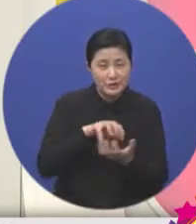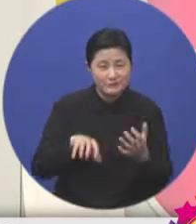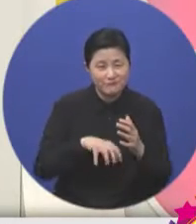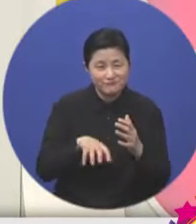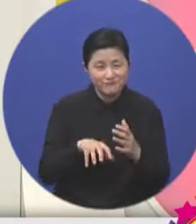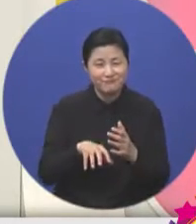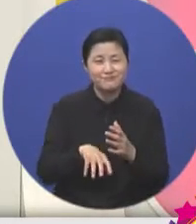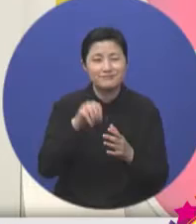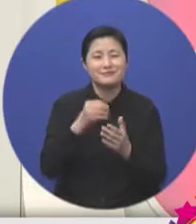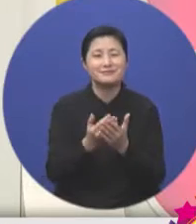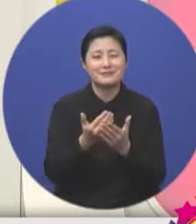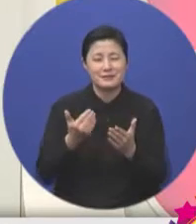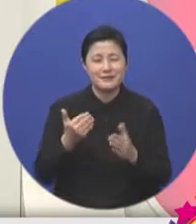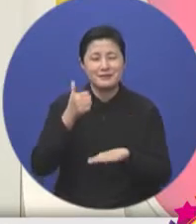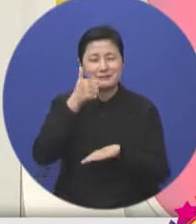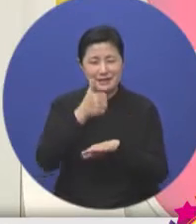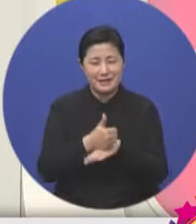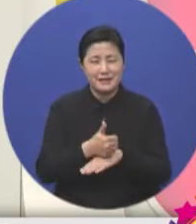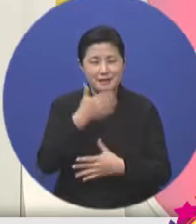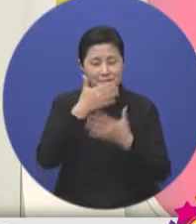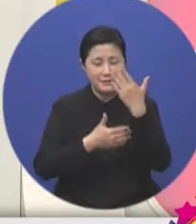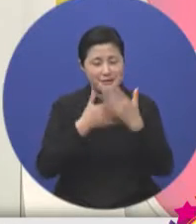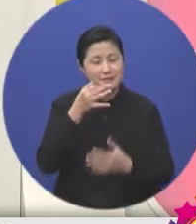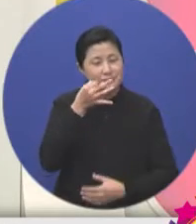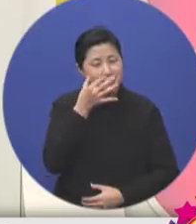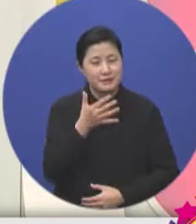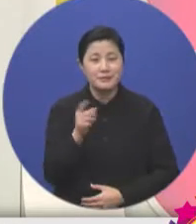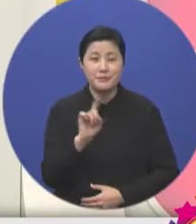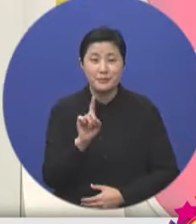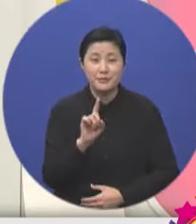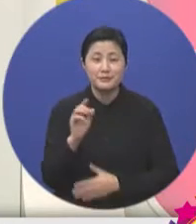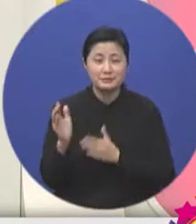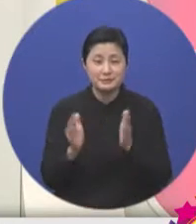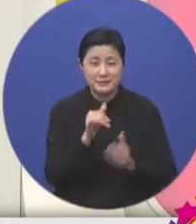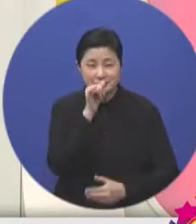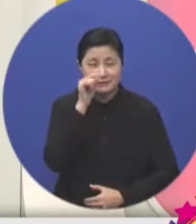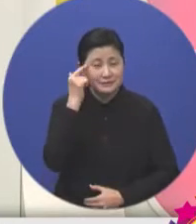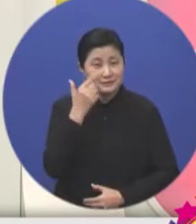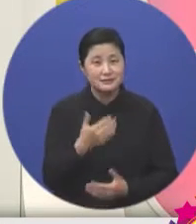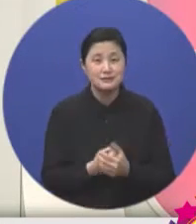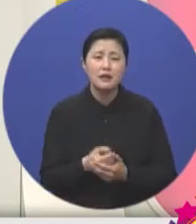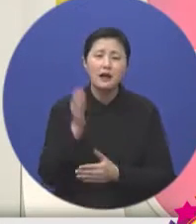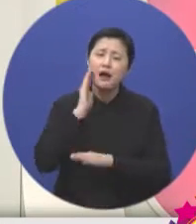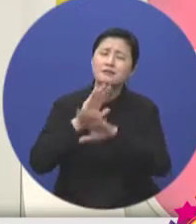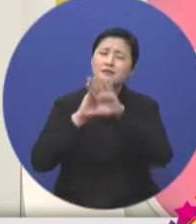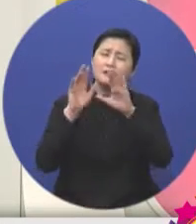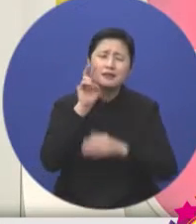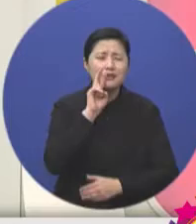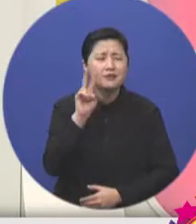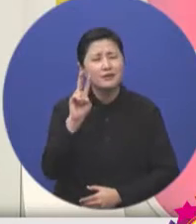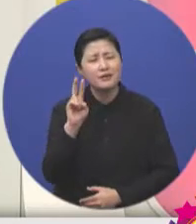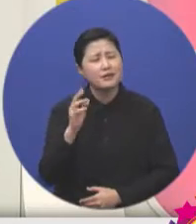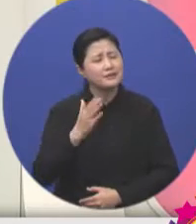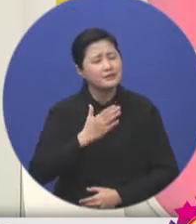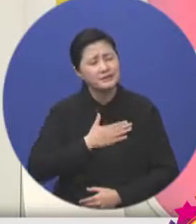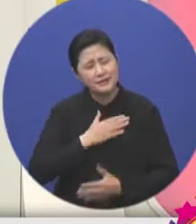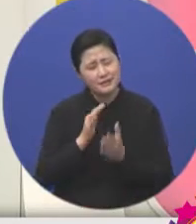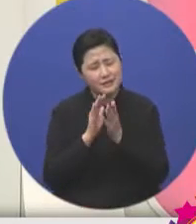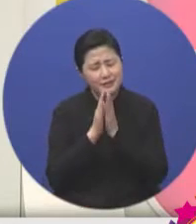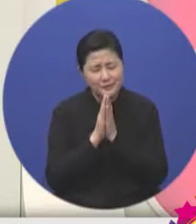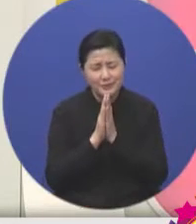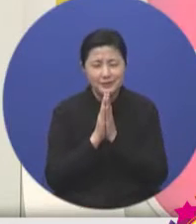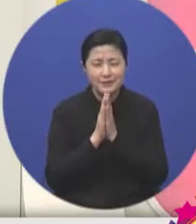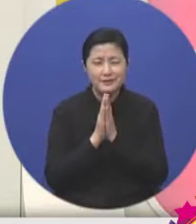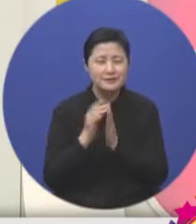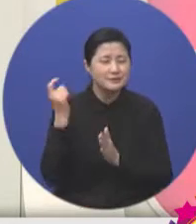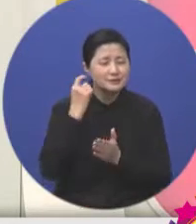섞어 고르기 전에요. 마지막 뮤직비디오 나가죠? 어떤 뮤직비디오 준비되어 있나요? 하늘이여 제기도를